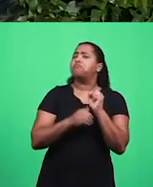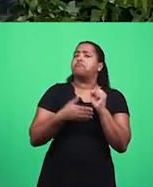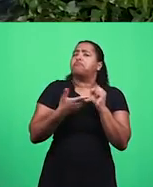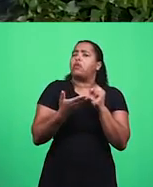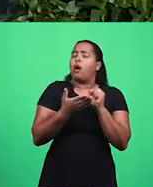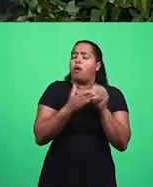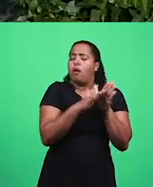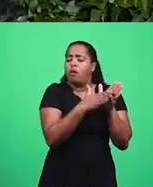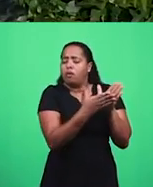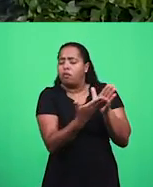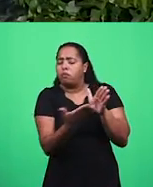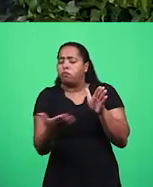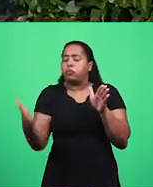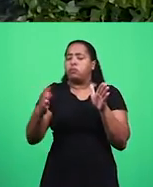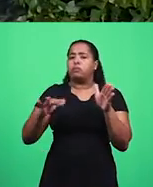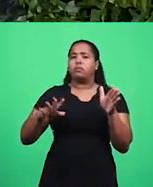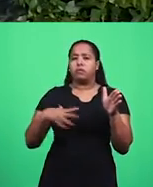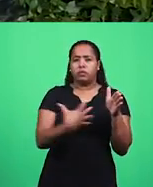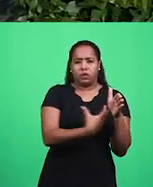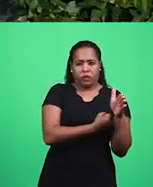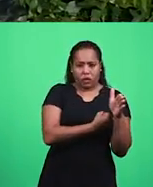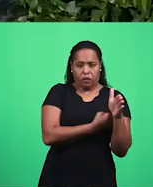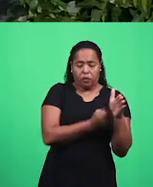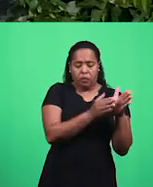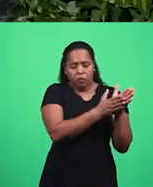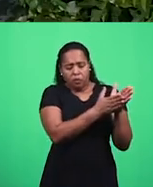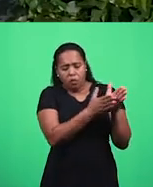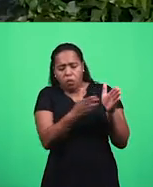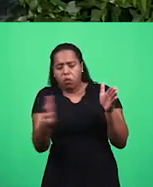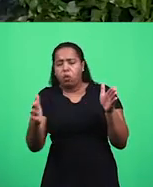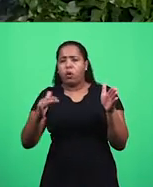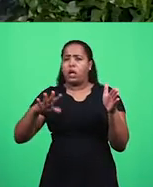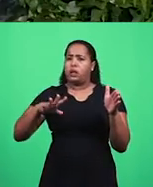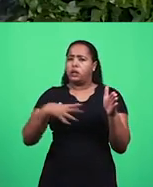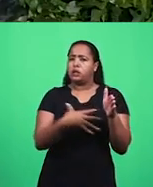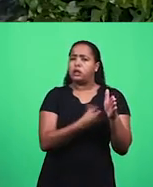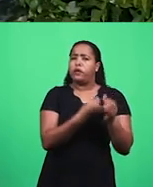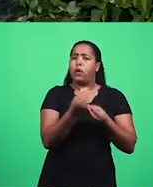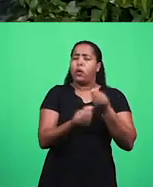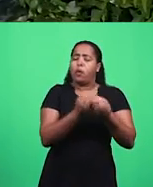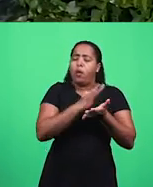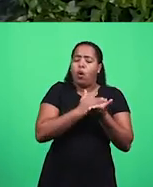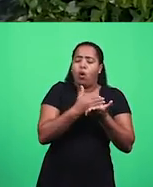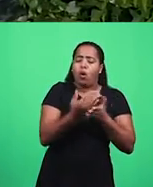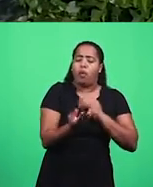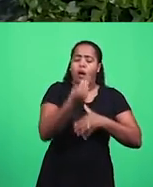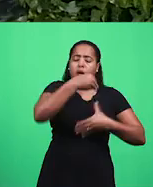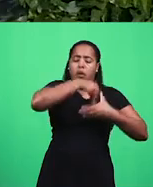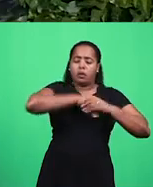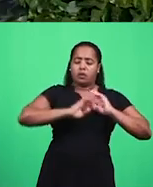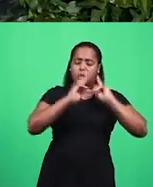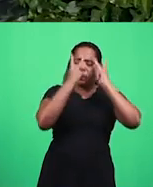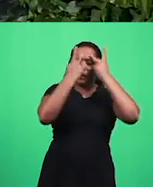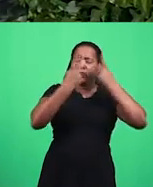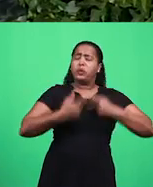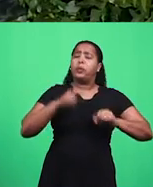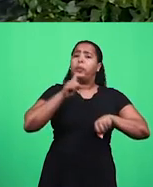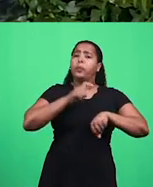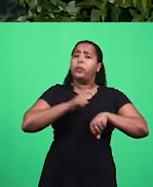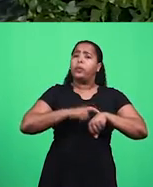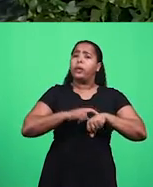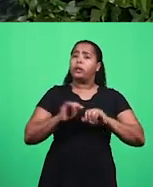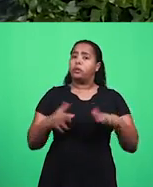Каково таинство, которое существует в процессе спасения? Процесс спасения, он начинается в